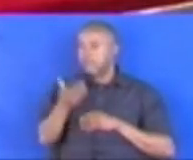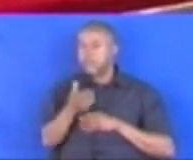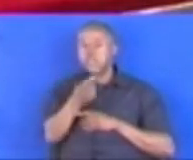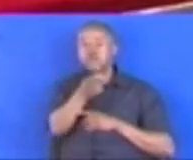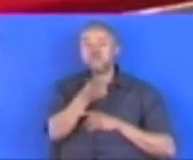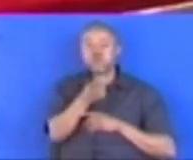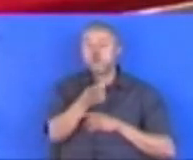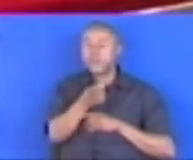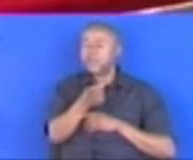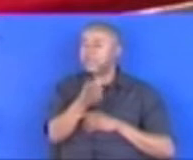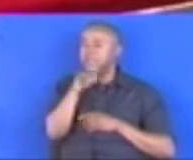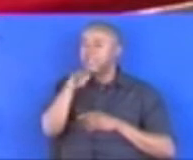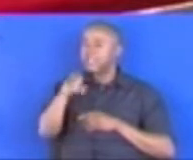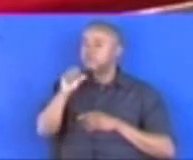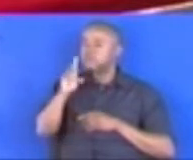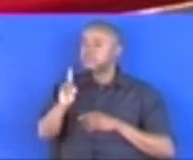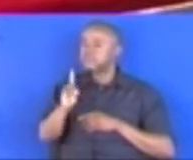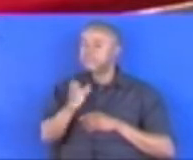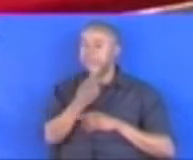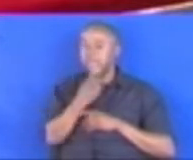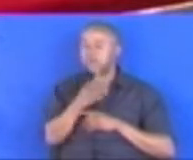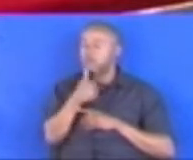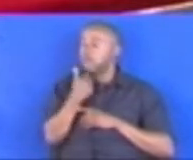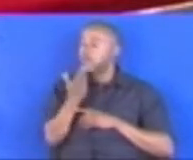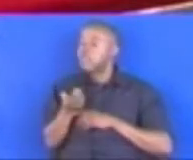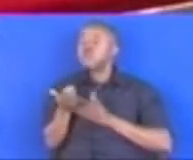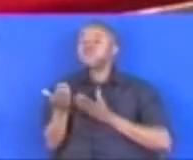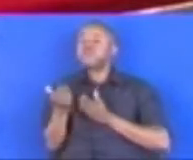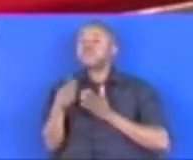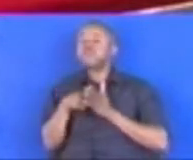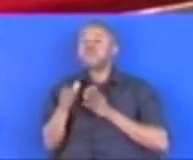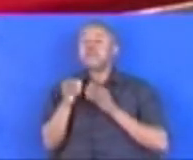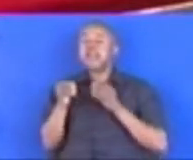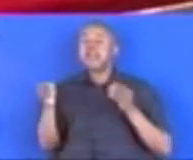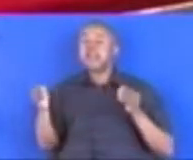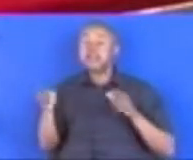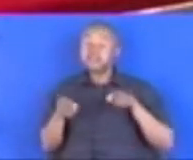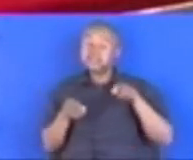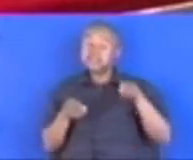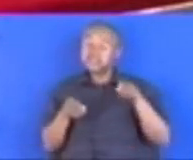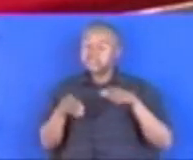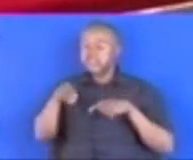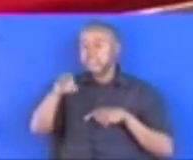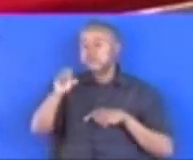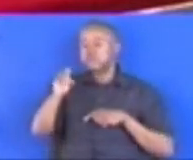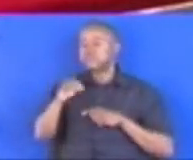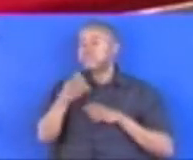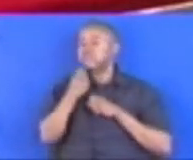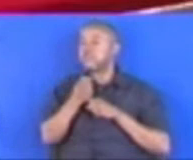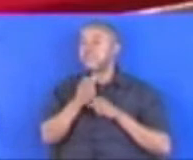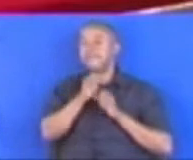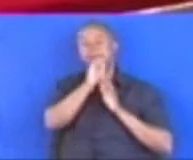kukopa na kuchelewa kulipa. Yani tunafanya cash and carry ili kuifanya MSD mtaji wake usife.